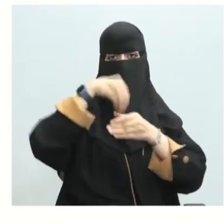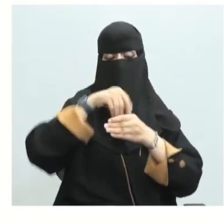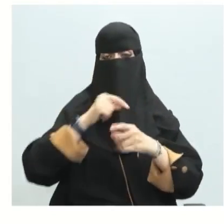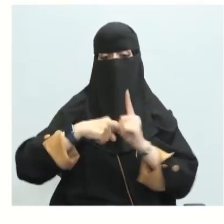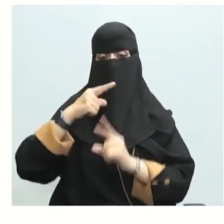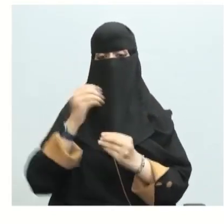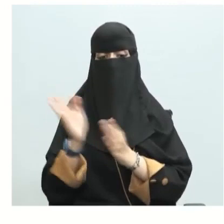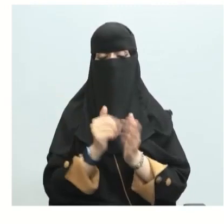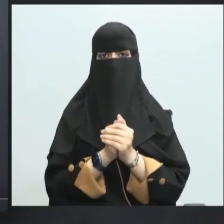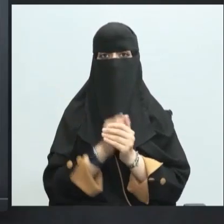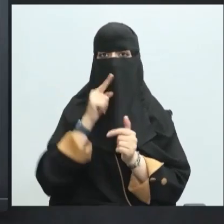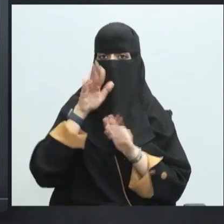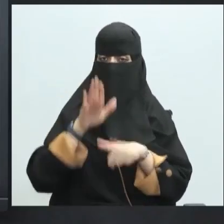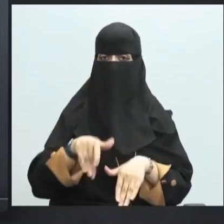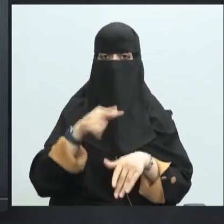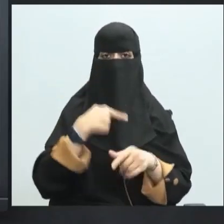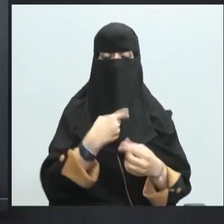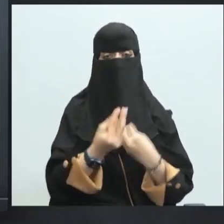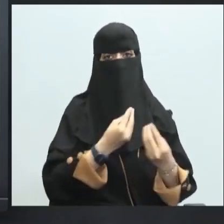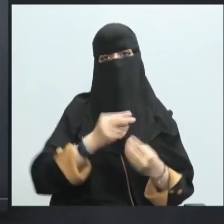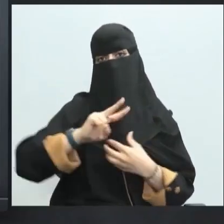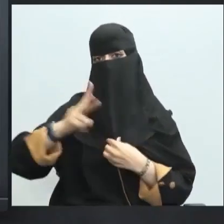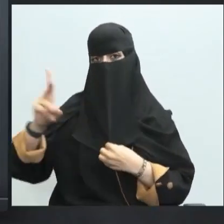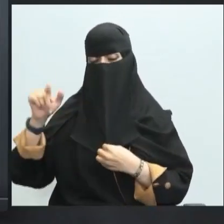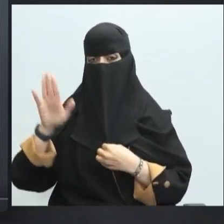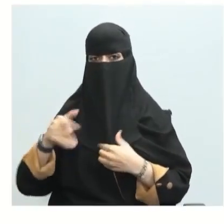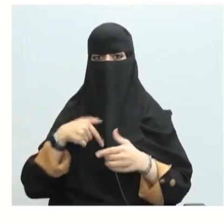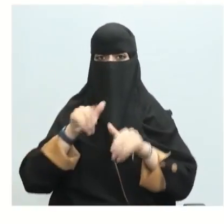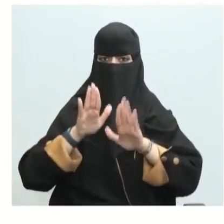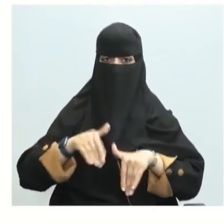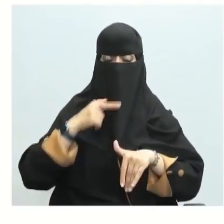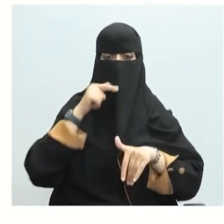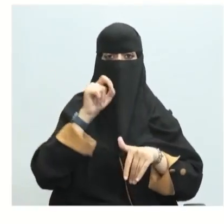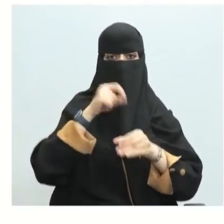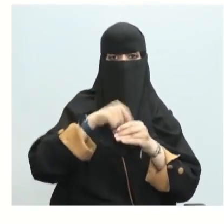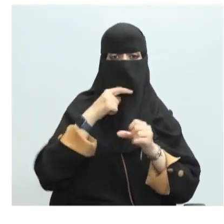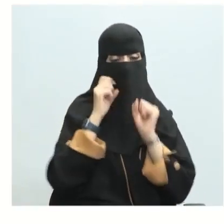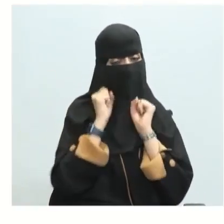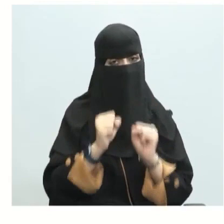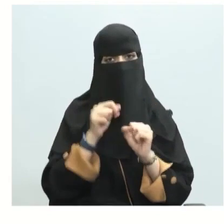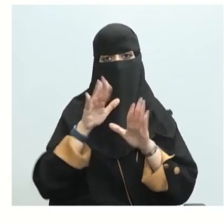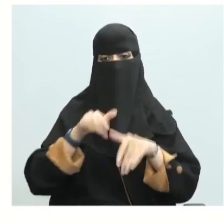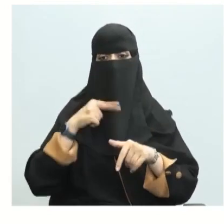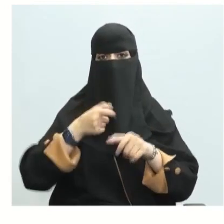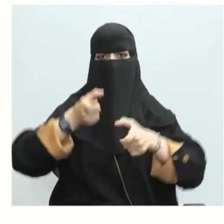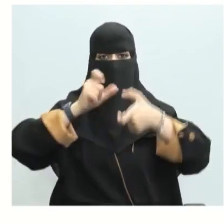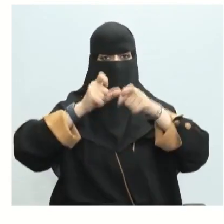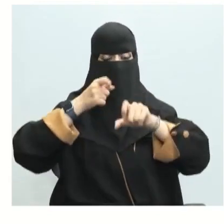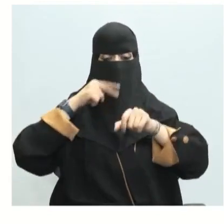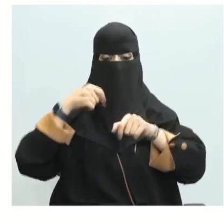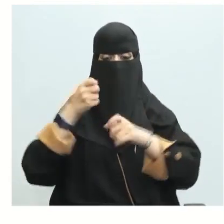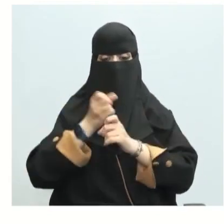الحراري لكن هناك تفاعلات اخرى تحدث في ظروف يصعب ايجادها في